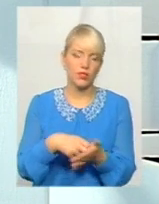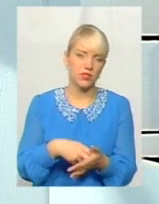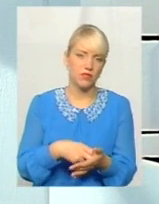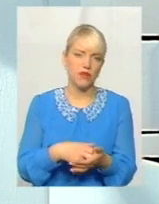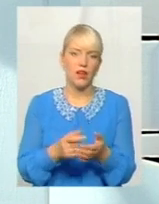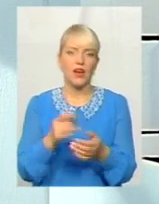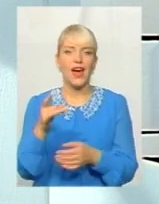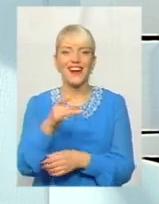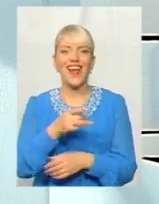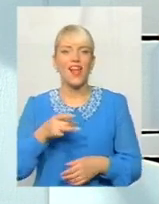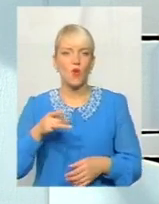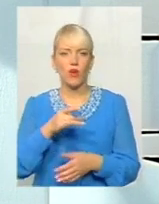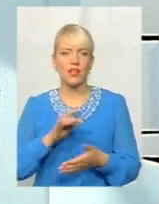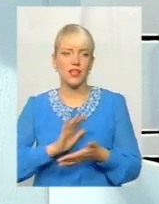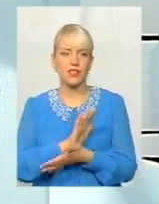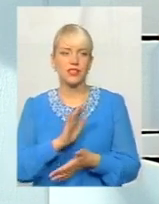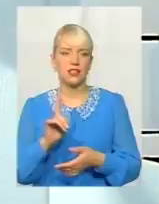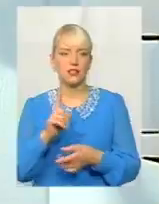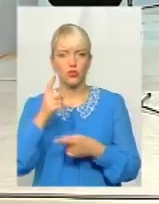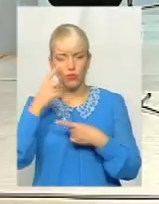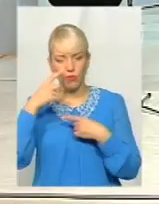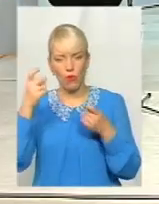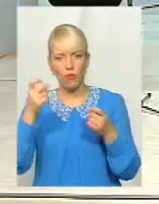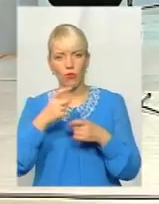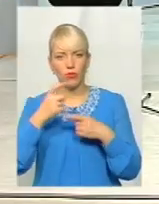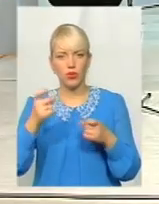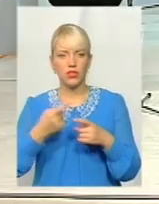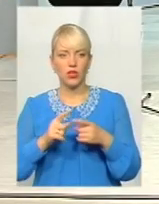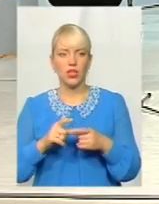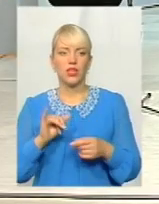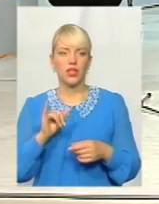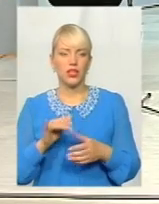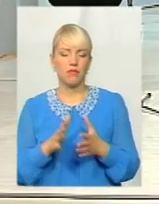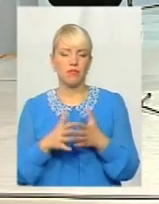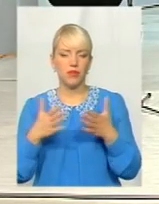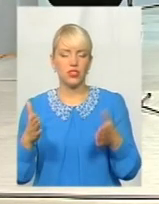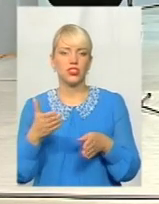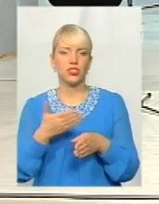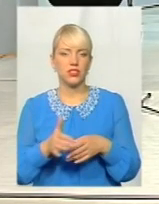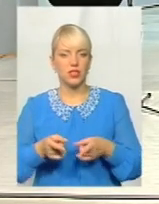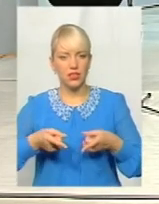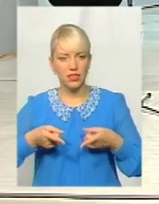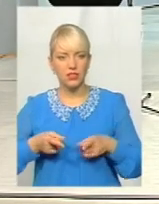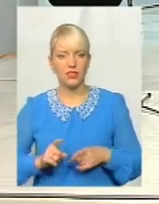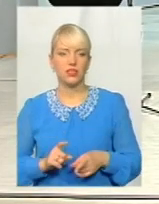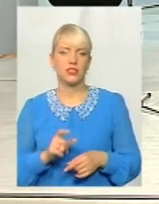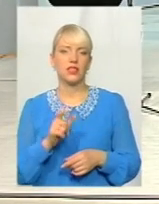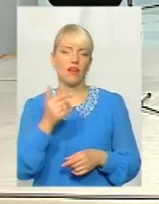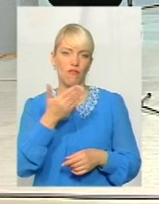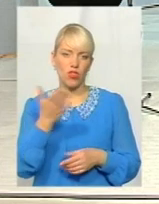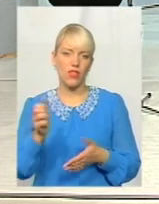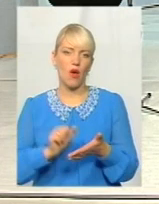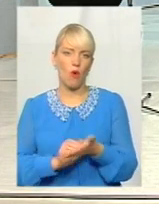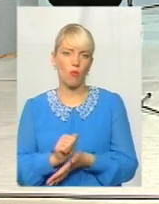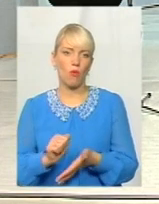газети, щоб вони опублікували цю інформацію. Більша частина дійсно вони опублікували.